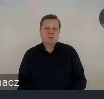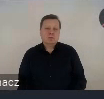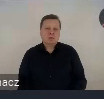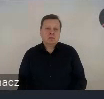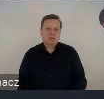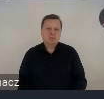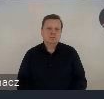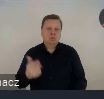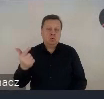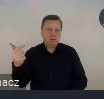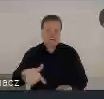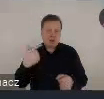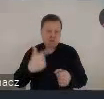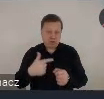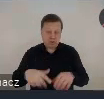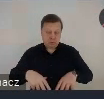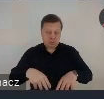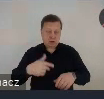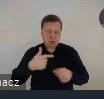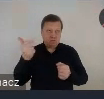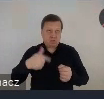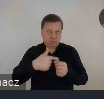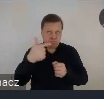rok 2022 i